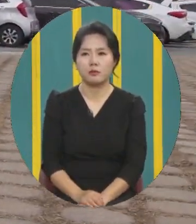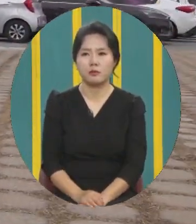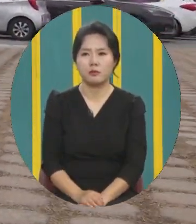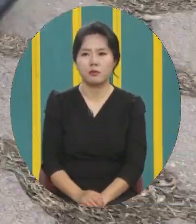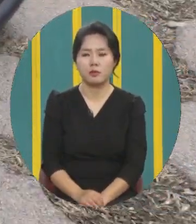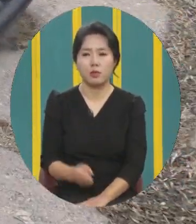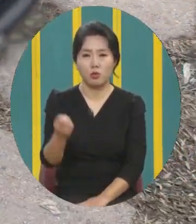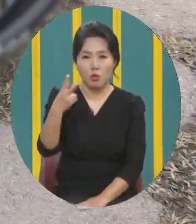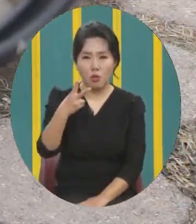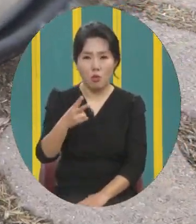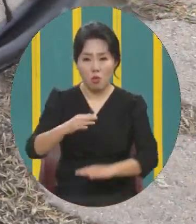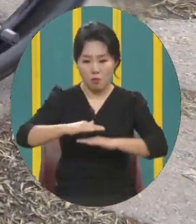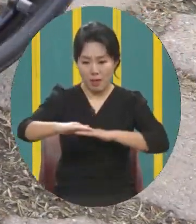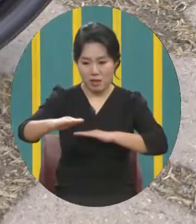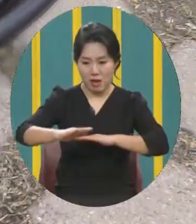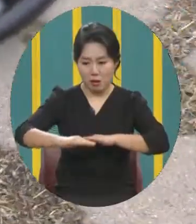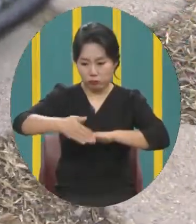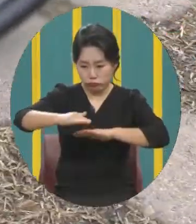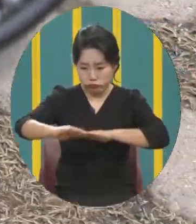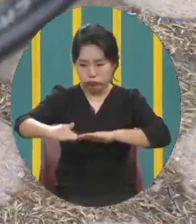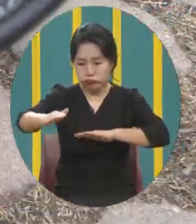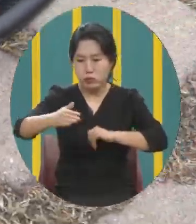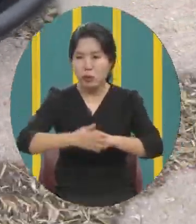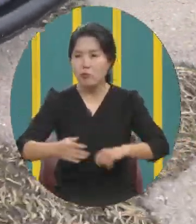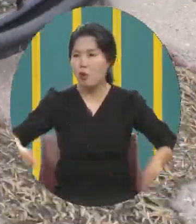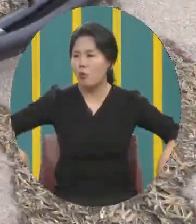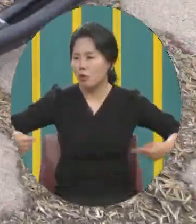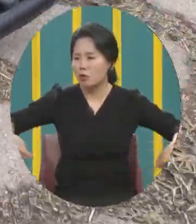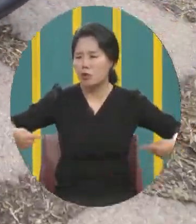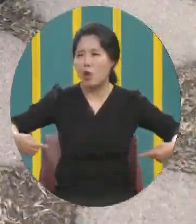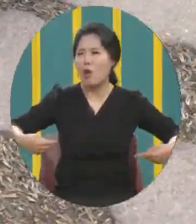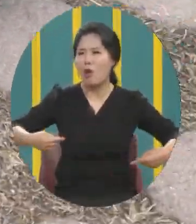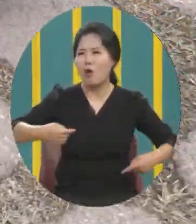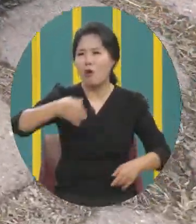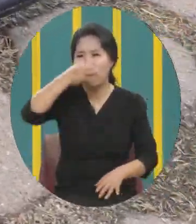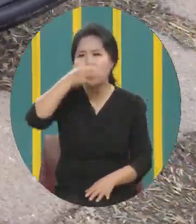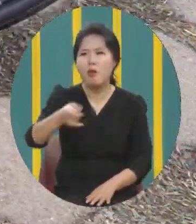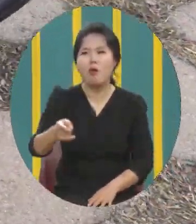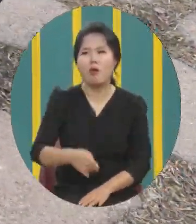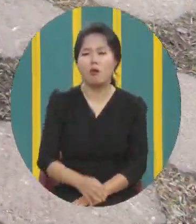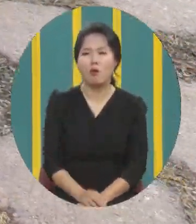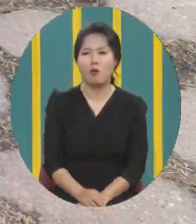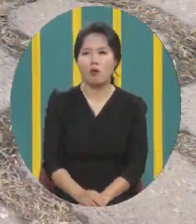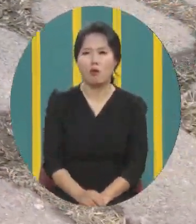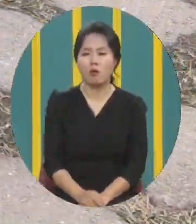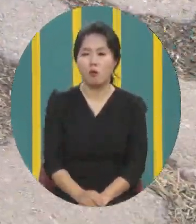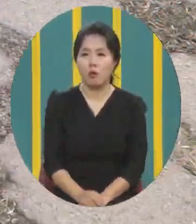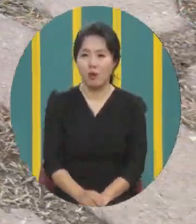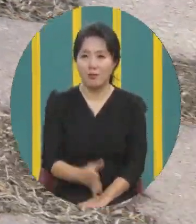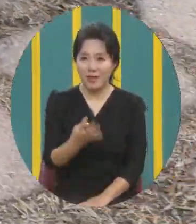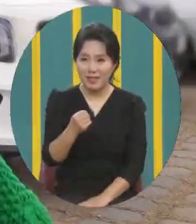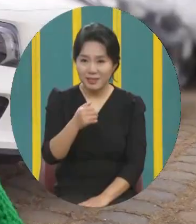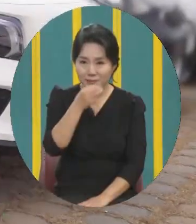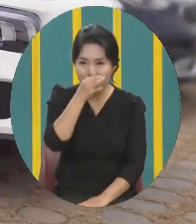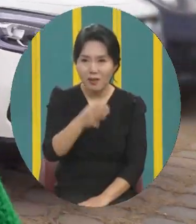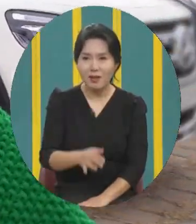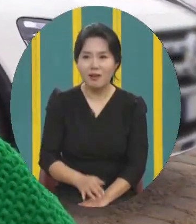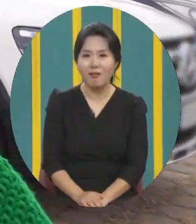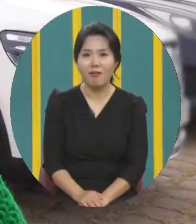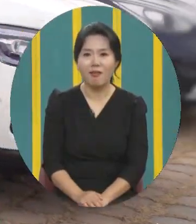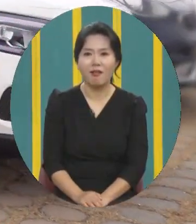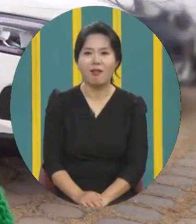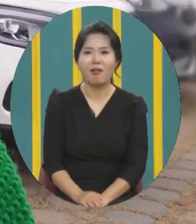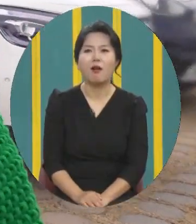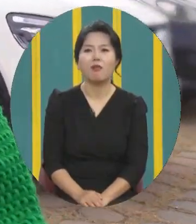게다가 울퉁불퉁한 바닥은 휠체어로 이동하기에 무리가 있어 보입니다. 의원님 많이 힘드세요?